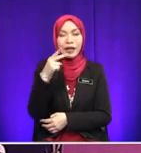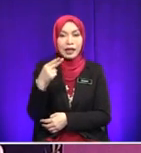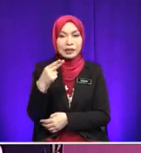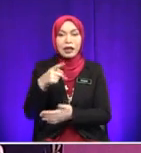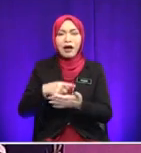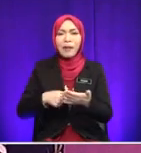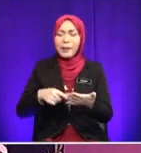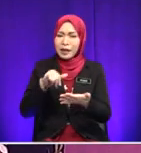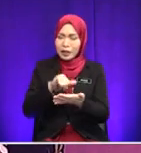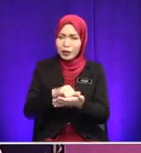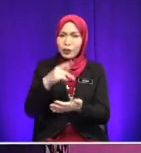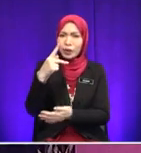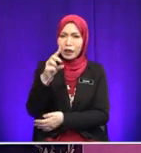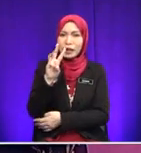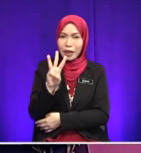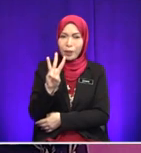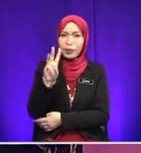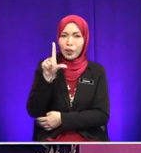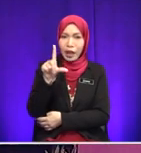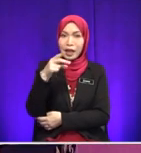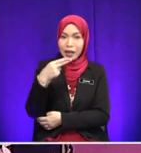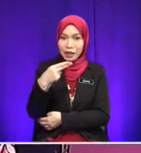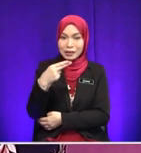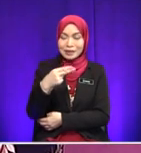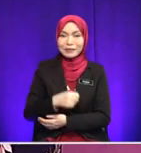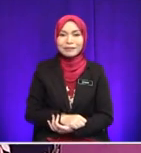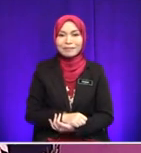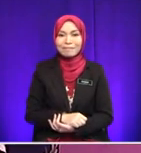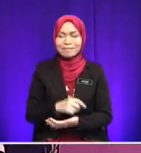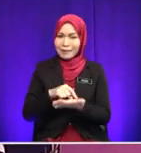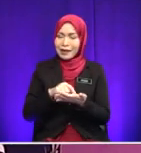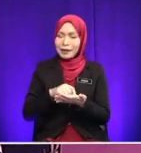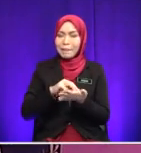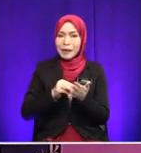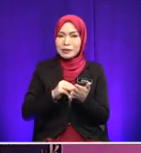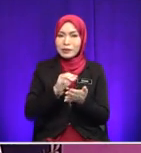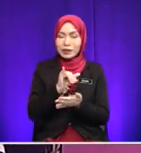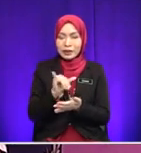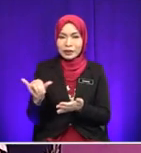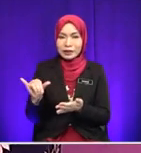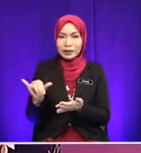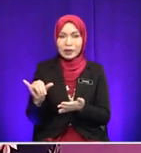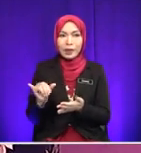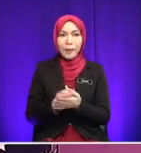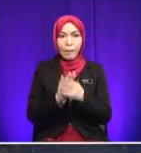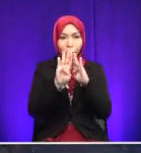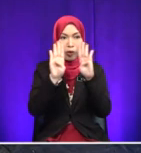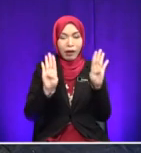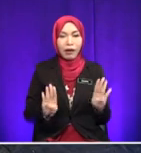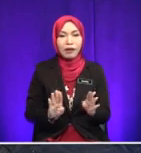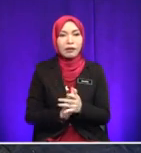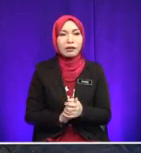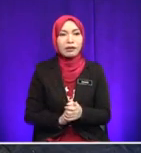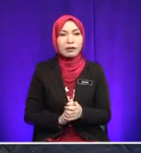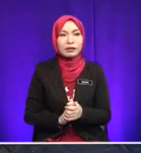itu KWLH. KWLH ini ialah borang. Ria boleh tunjukkan borang? Boleh, Cikgu. Anak-anak murid saya di